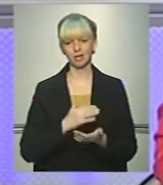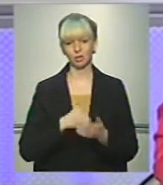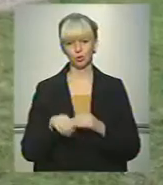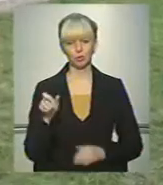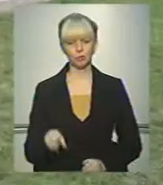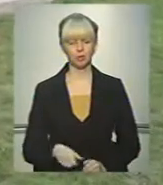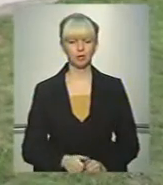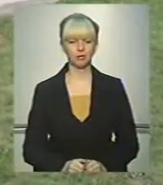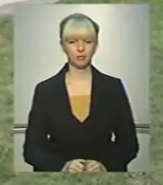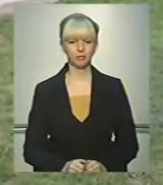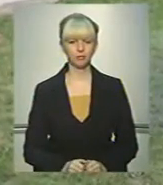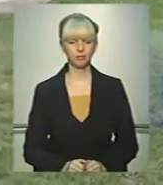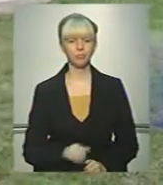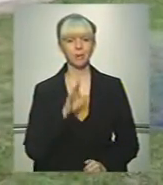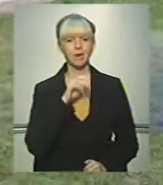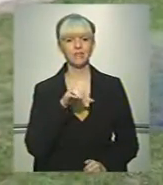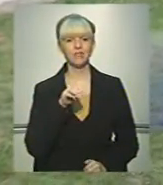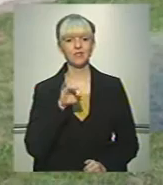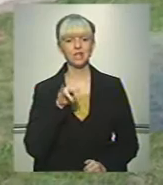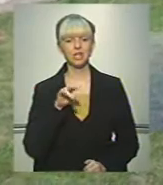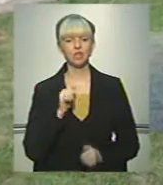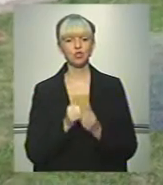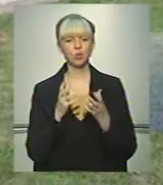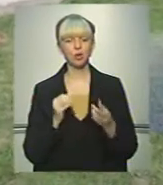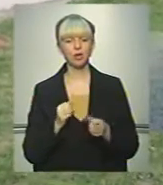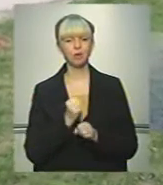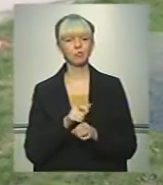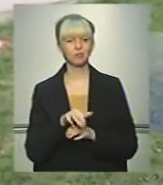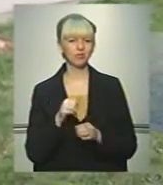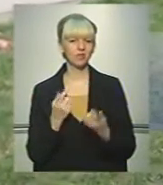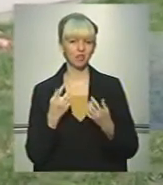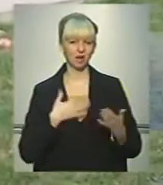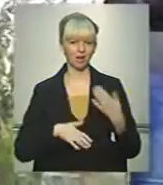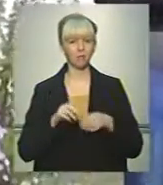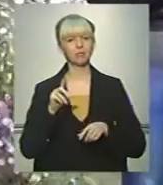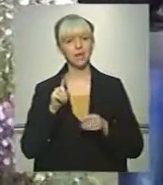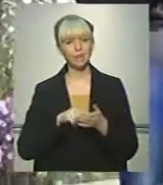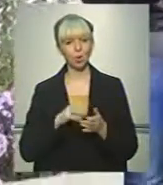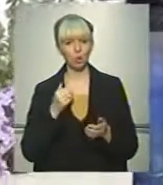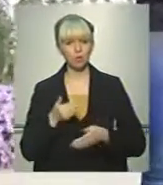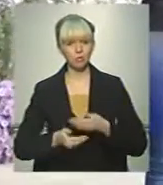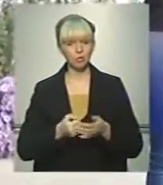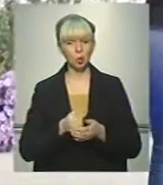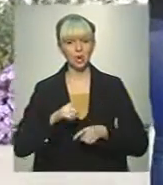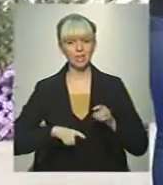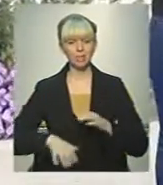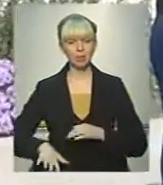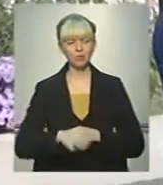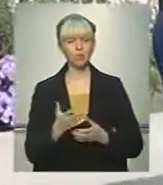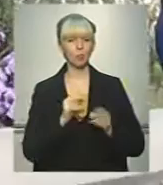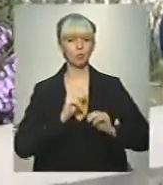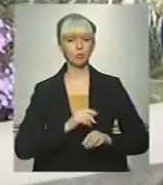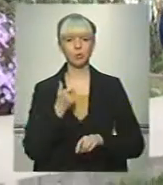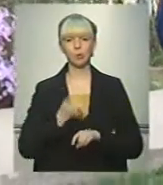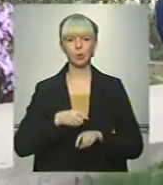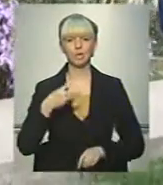Ославська. Пані Світлана щодня на роботу йде з великою радістю і надією. Проте, коли доходить до рідного приміщення, в якому працює